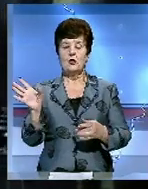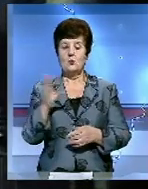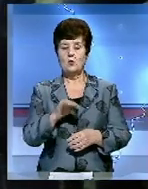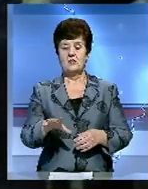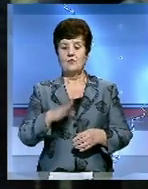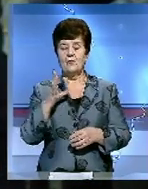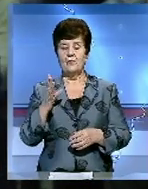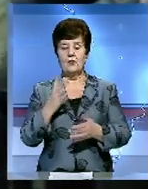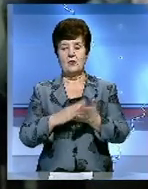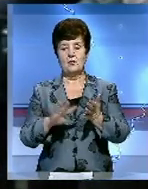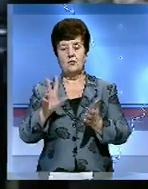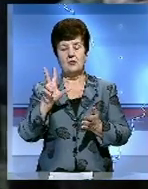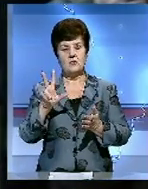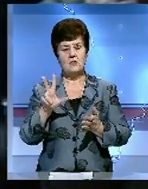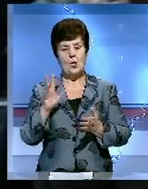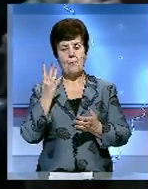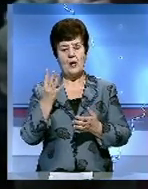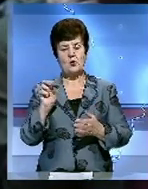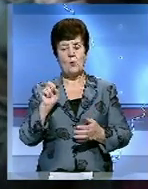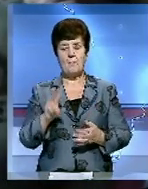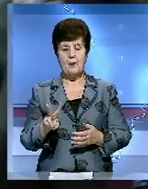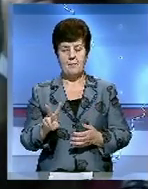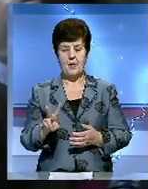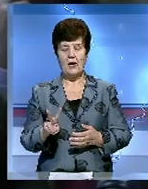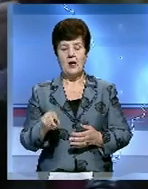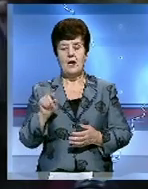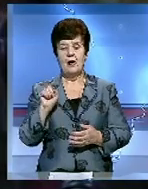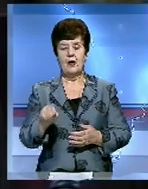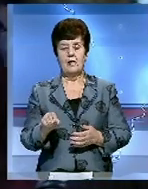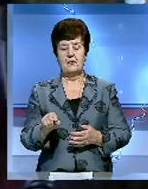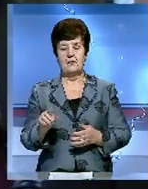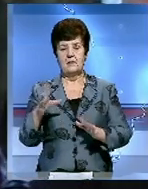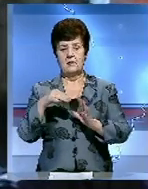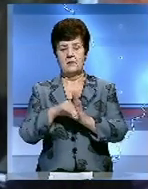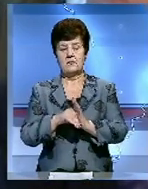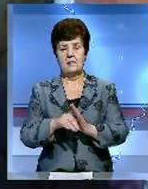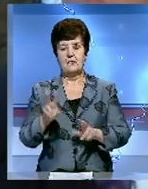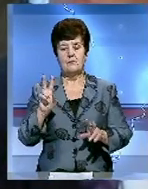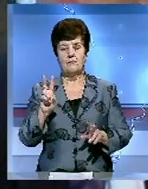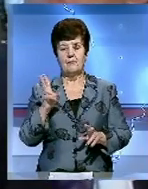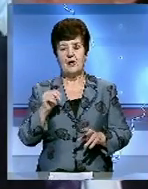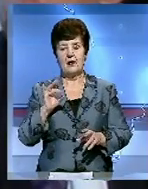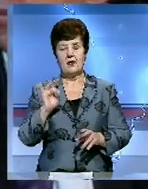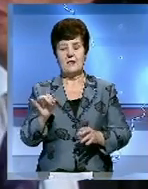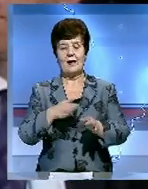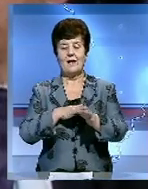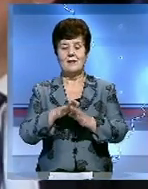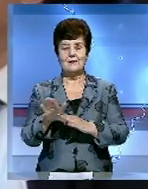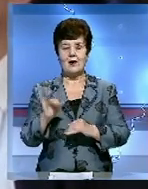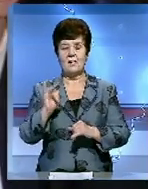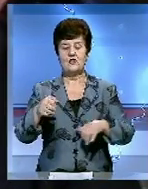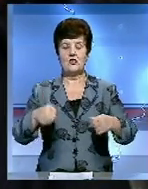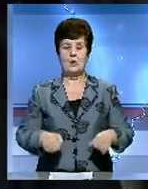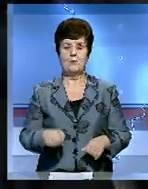de state membre ale Națiunilor Unite au reiterat încă o dată chemarea la realizarea și drepturilor